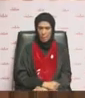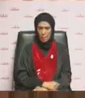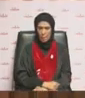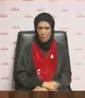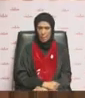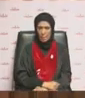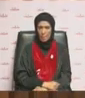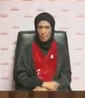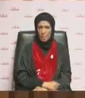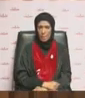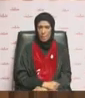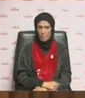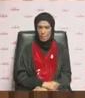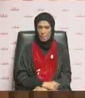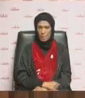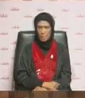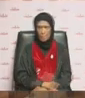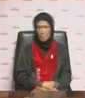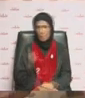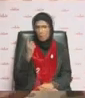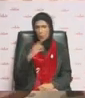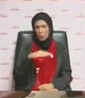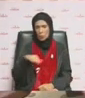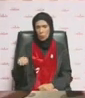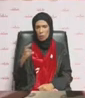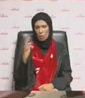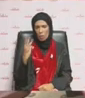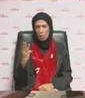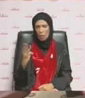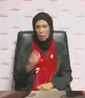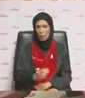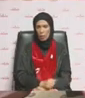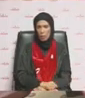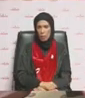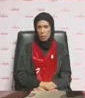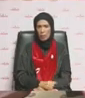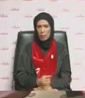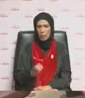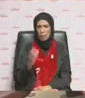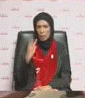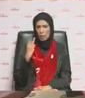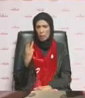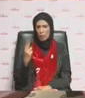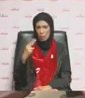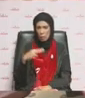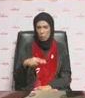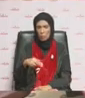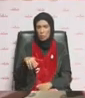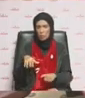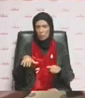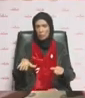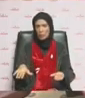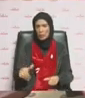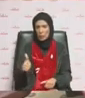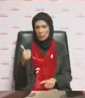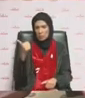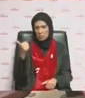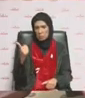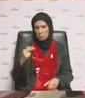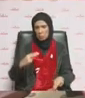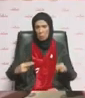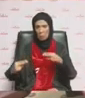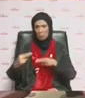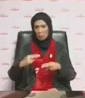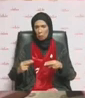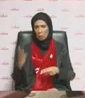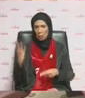سنين من ترويج إلى تطوير السياحة. يعني 23 مليون دينار عشان 6 مطاعم و14